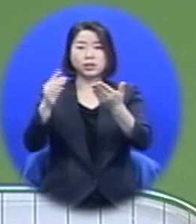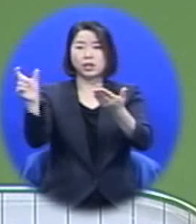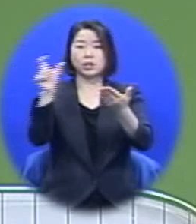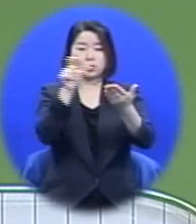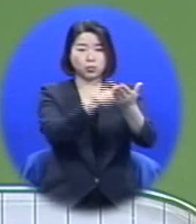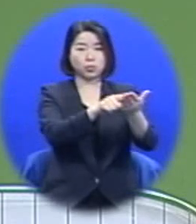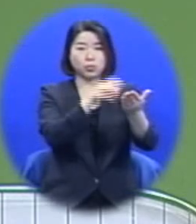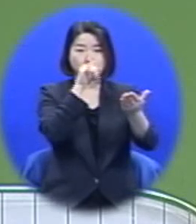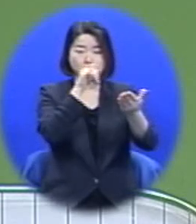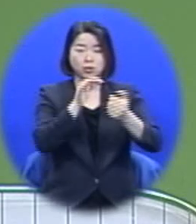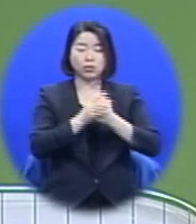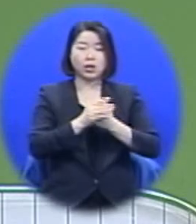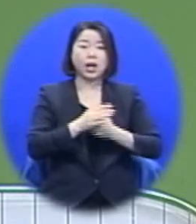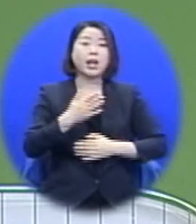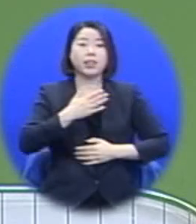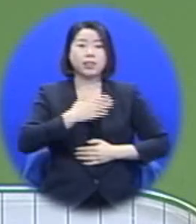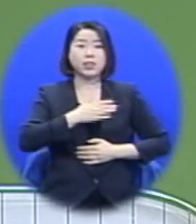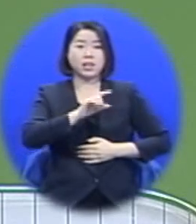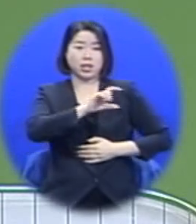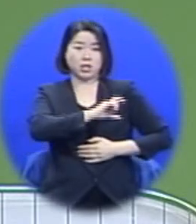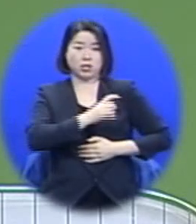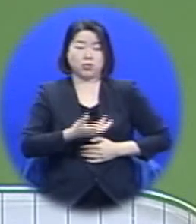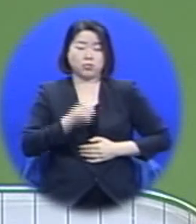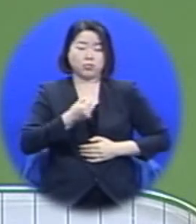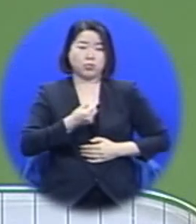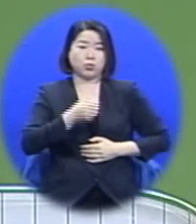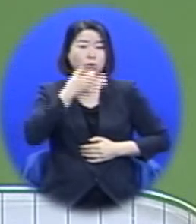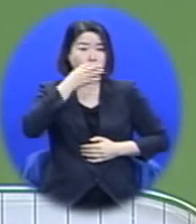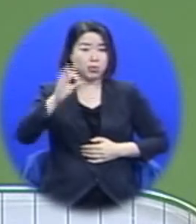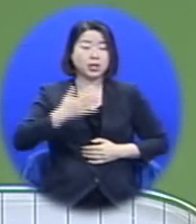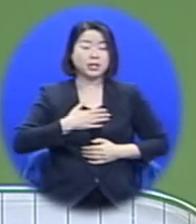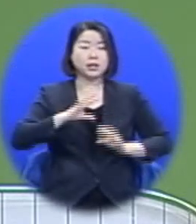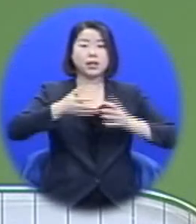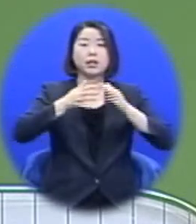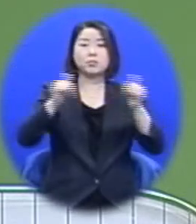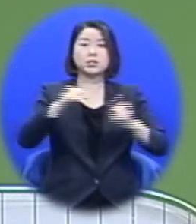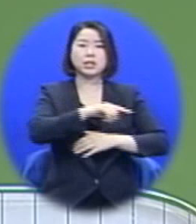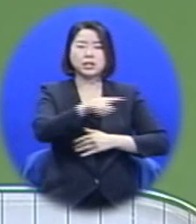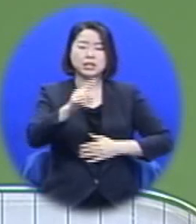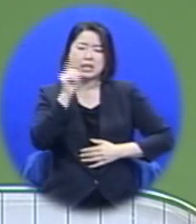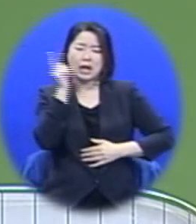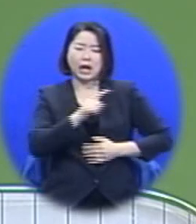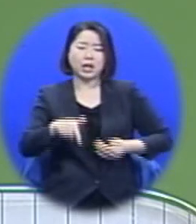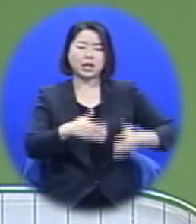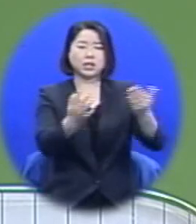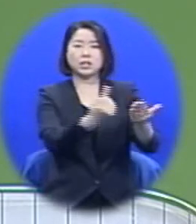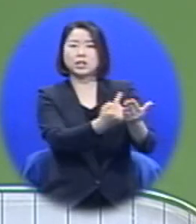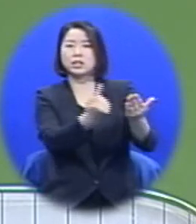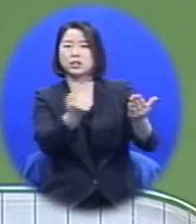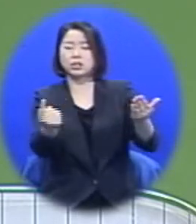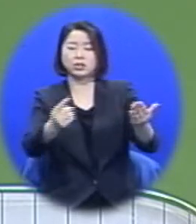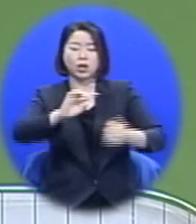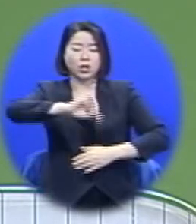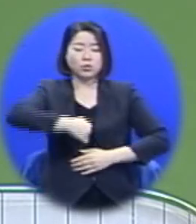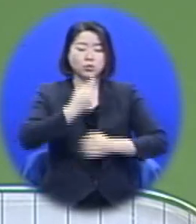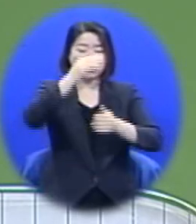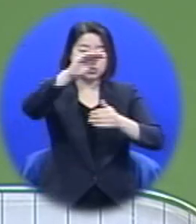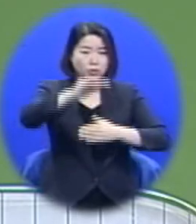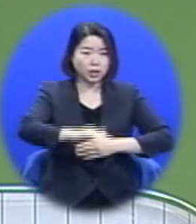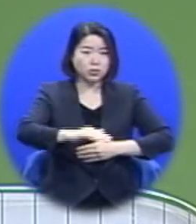14절 내 이름으로 일컫는 내 백성이 그들의 악한 길에서 떠나 스스로 낮추고 기도하여